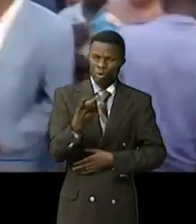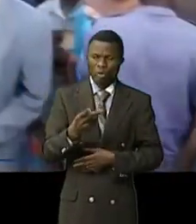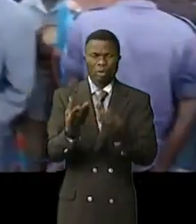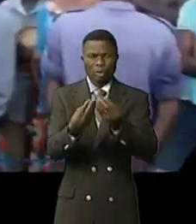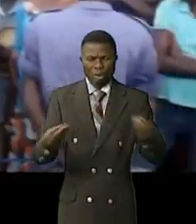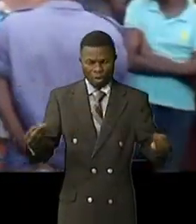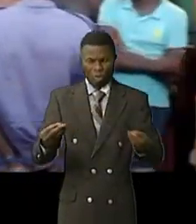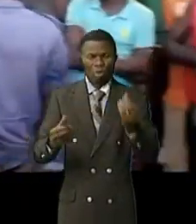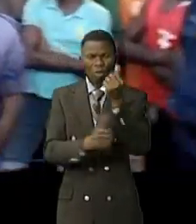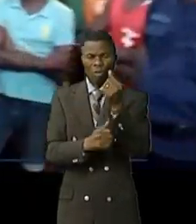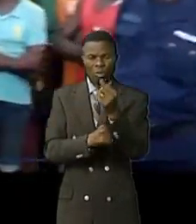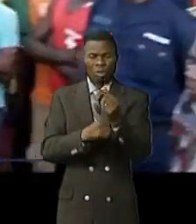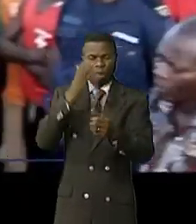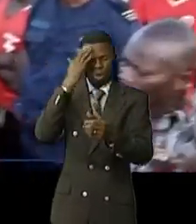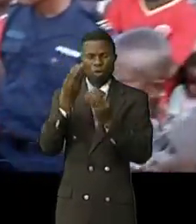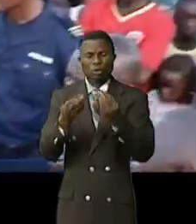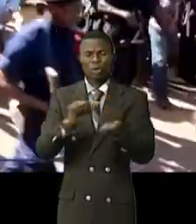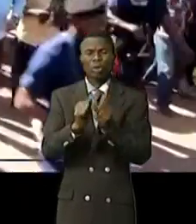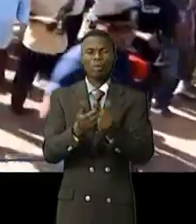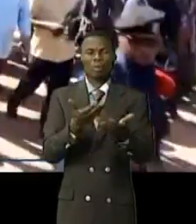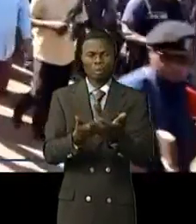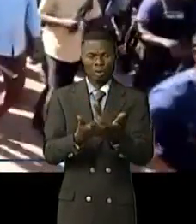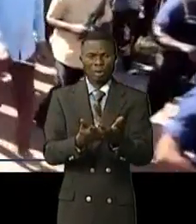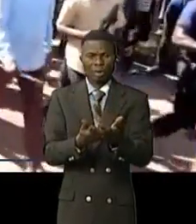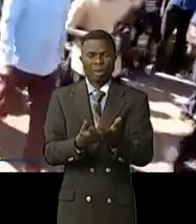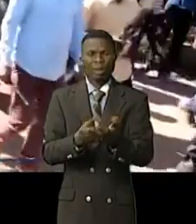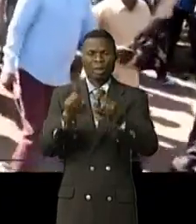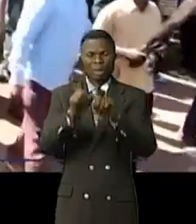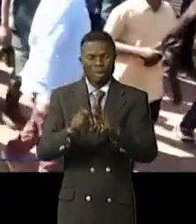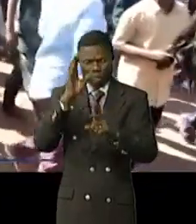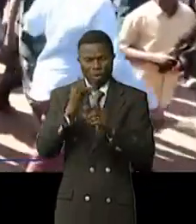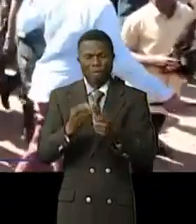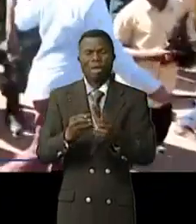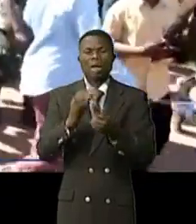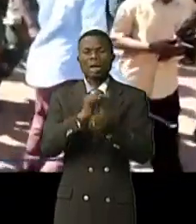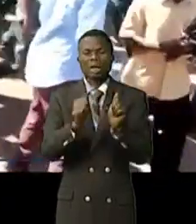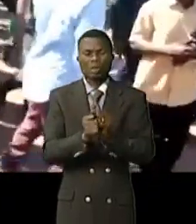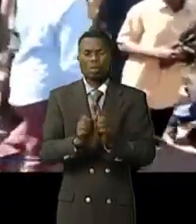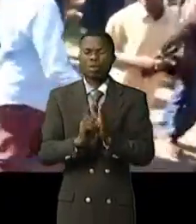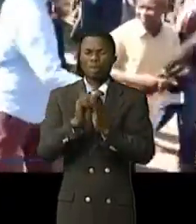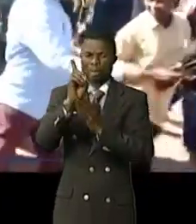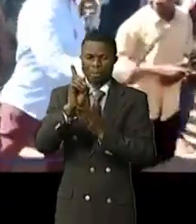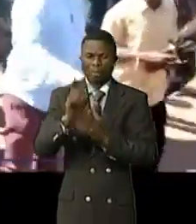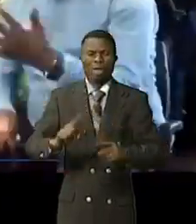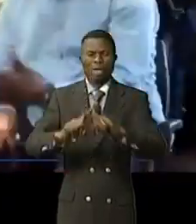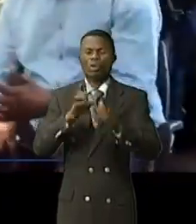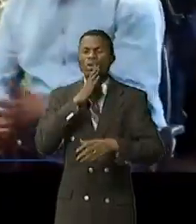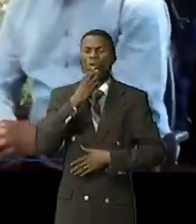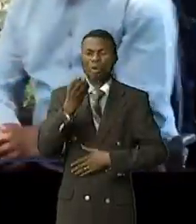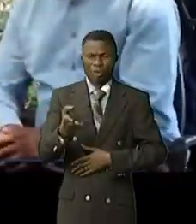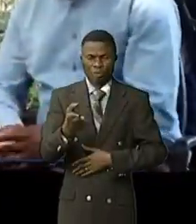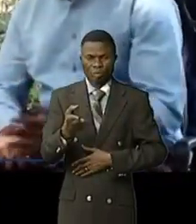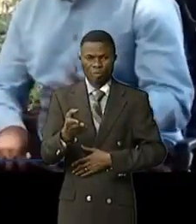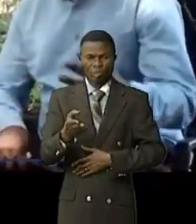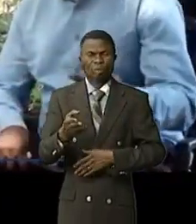de la population pour s'enquérir de la situation dramatique et dégager ainsi les éléments déclencheurs de ce conflit récurrent. Il résulte